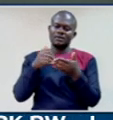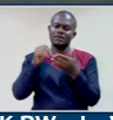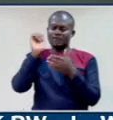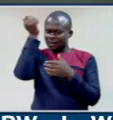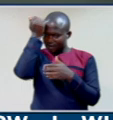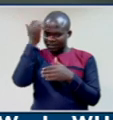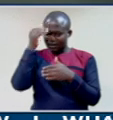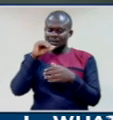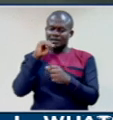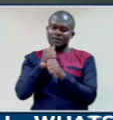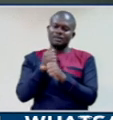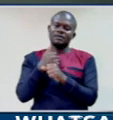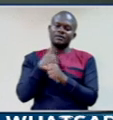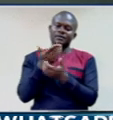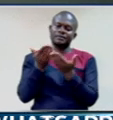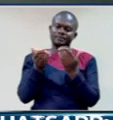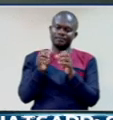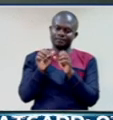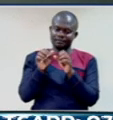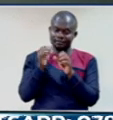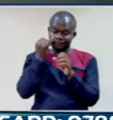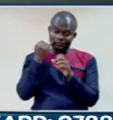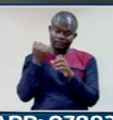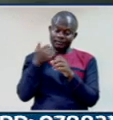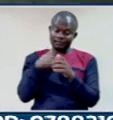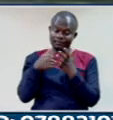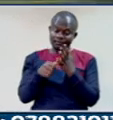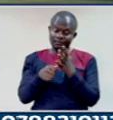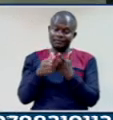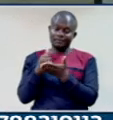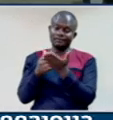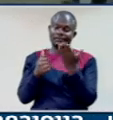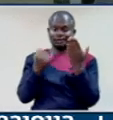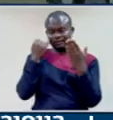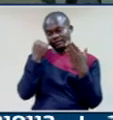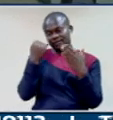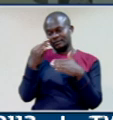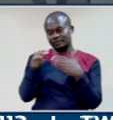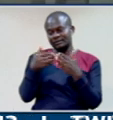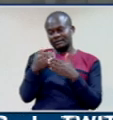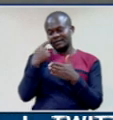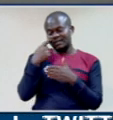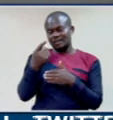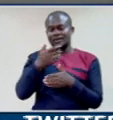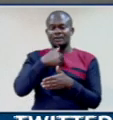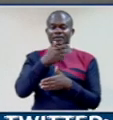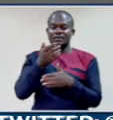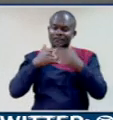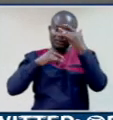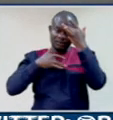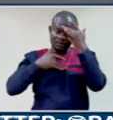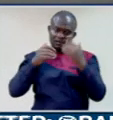kuko nta kazi baba bafite gafatika. Abo rero nibo bashobora guhura n'ikibazo baramutse basanganywe iki cyorezo